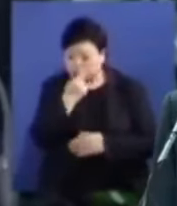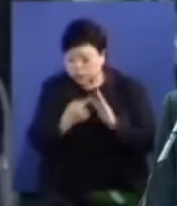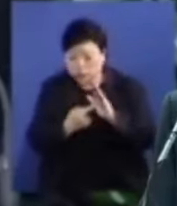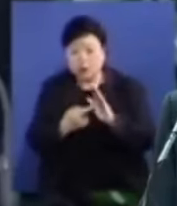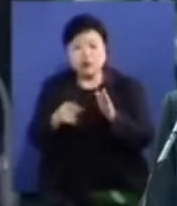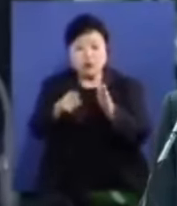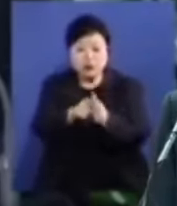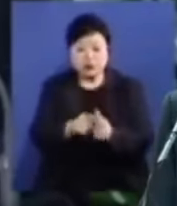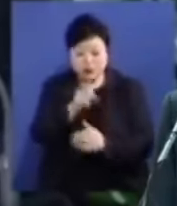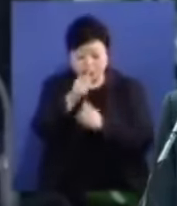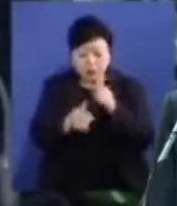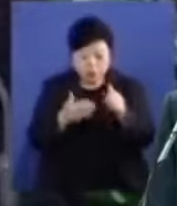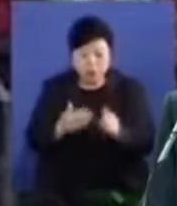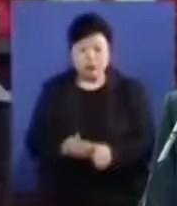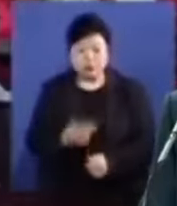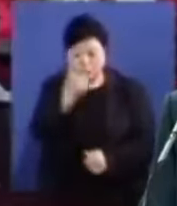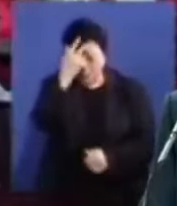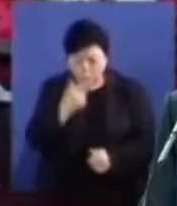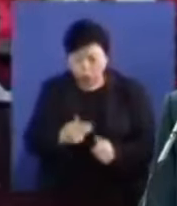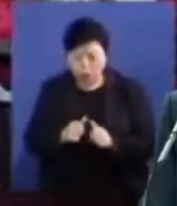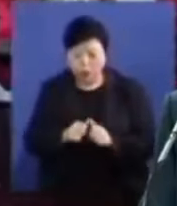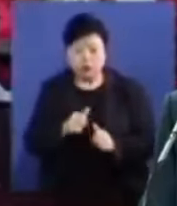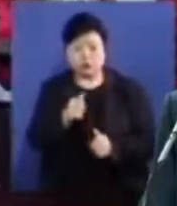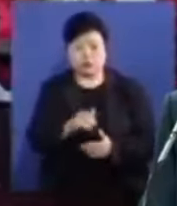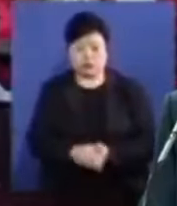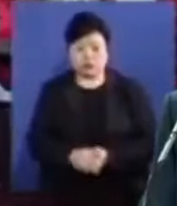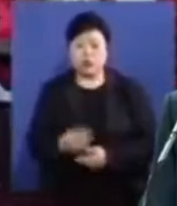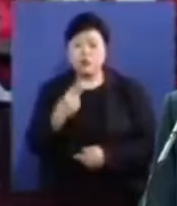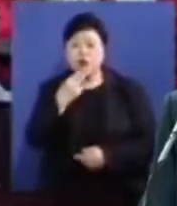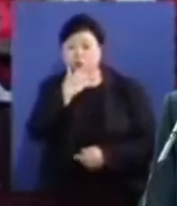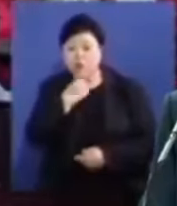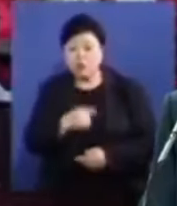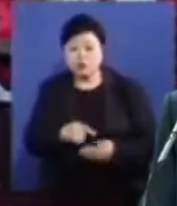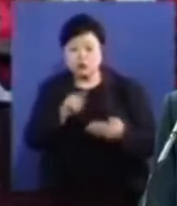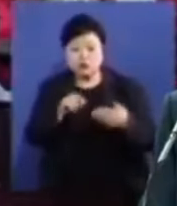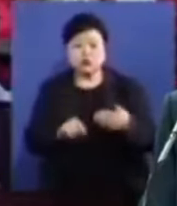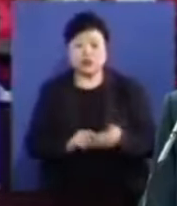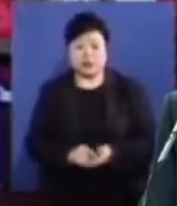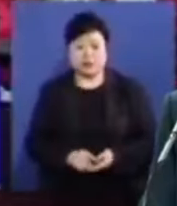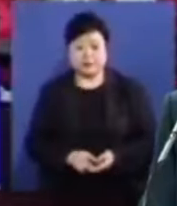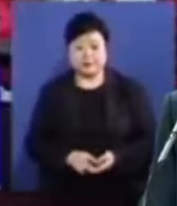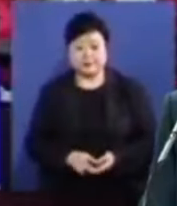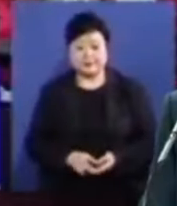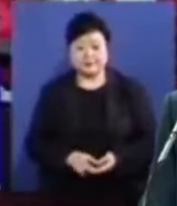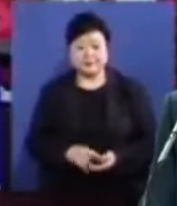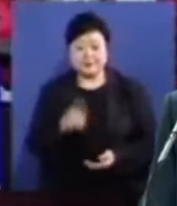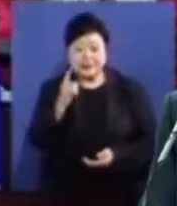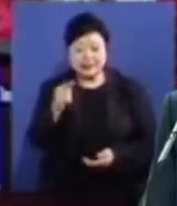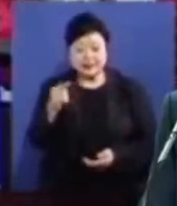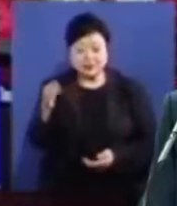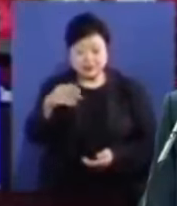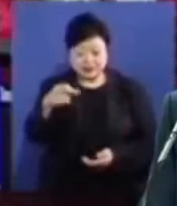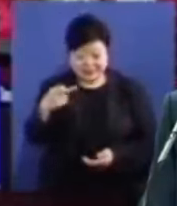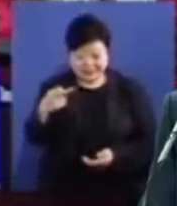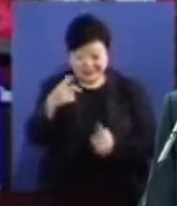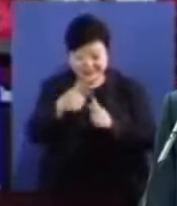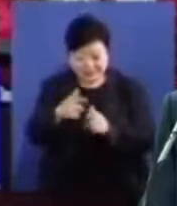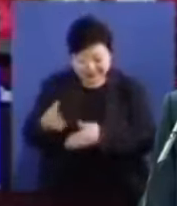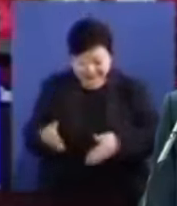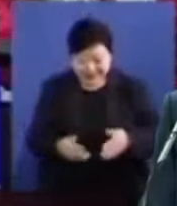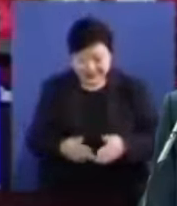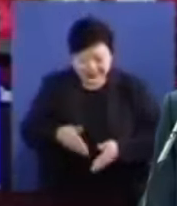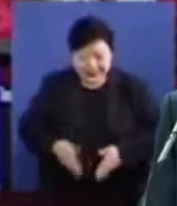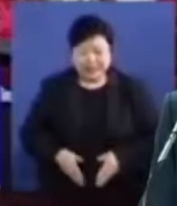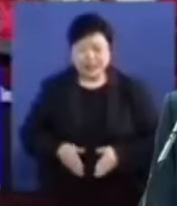위해서 하나님께서 사용하신 것입니다. 요한복음 9장 1절로 12절에 예수께서 길을 가실 때 날 때부터